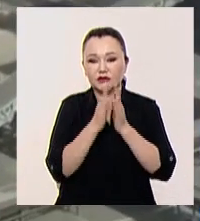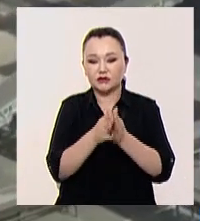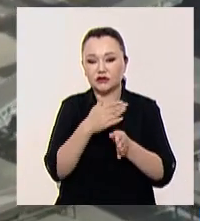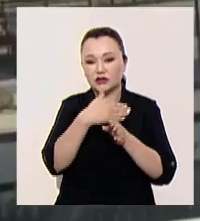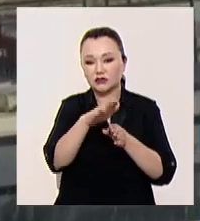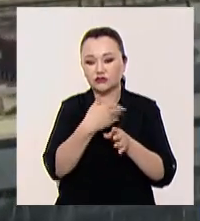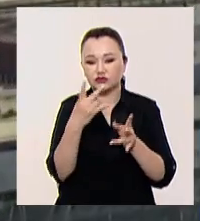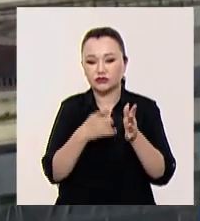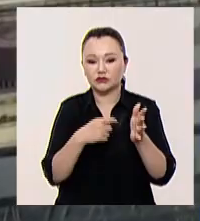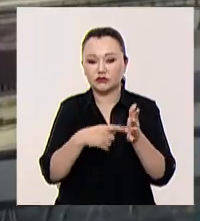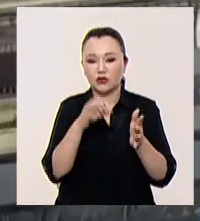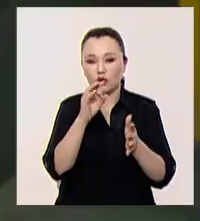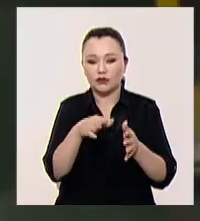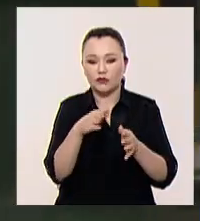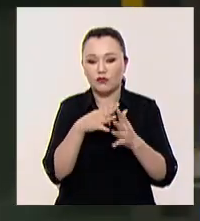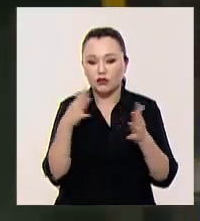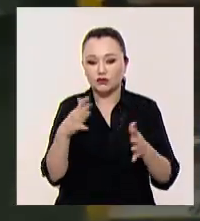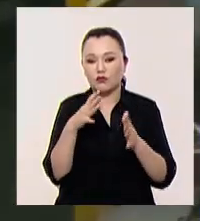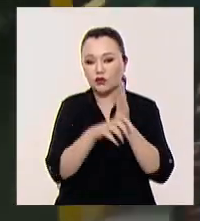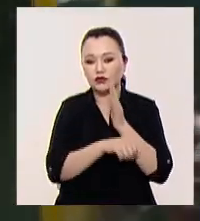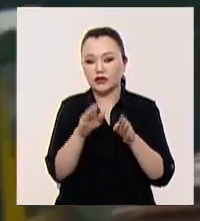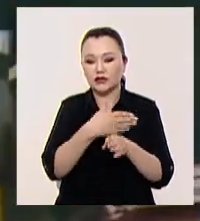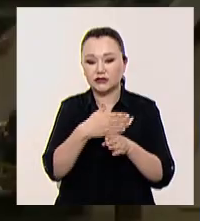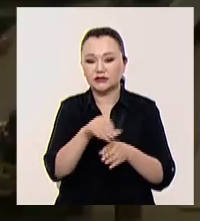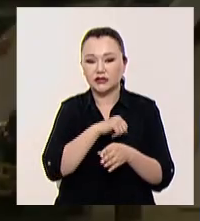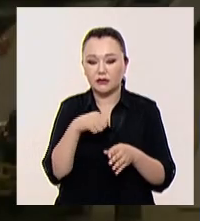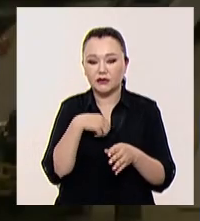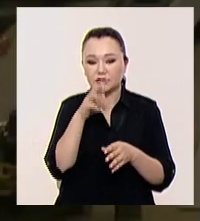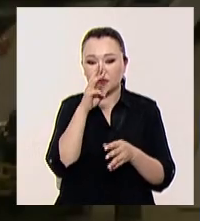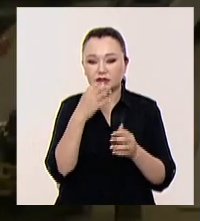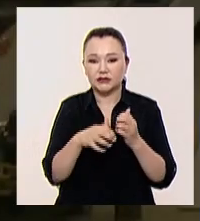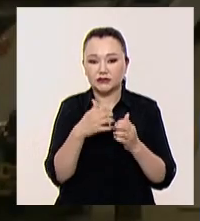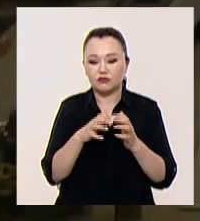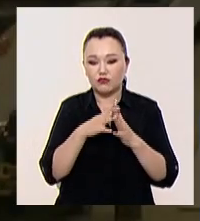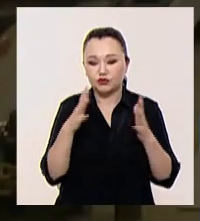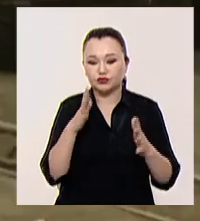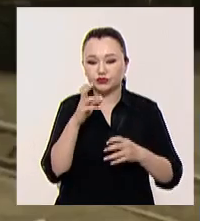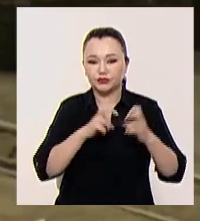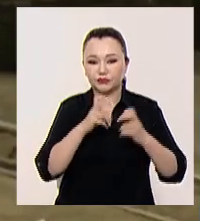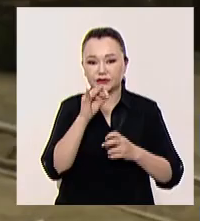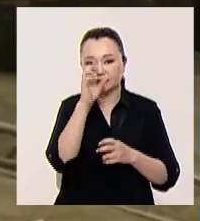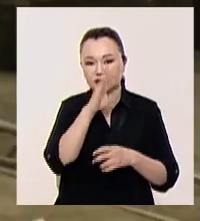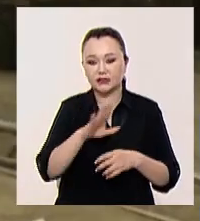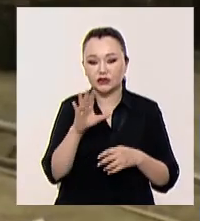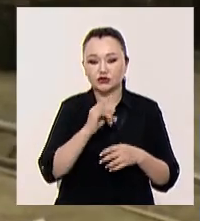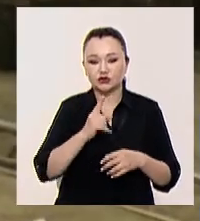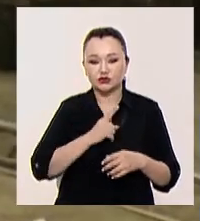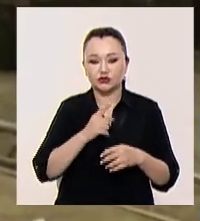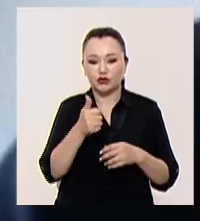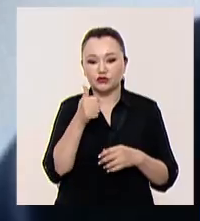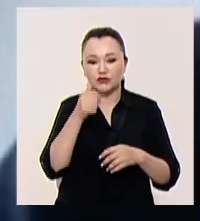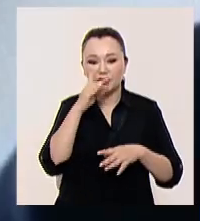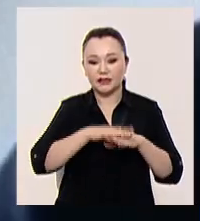Караганды. Жезказганцы уверены, что после разделения областей у них будет самая высокая средняя зарплата работников предприятий по стране и ждут толкового